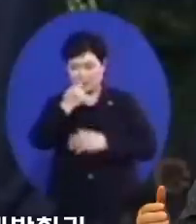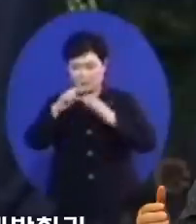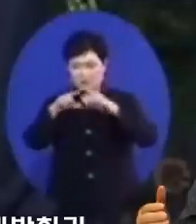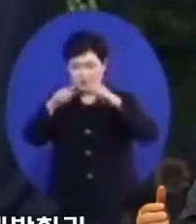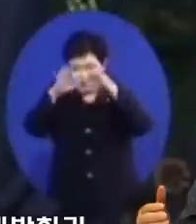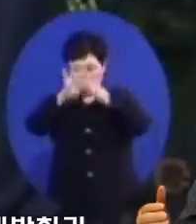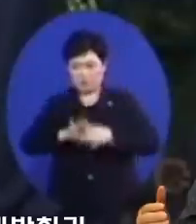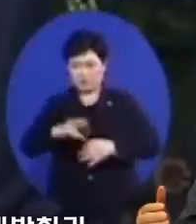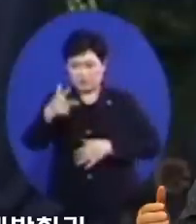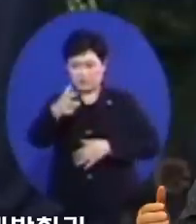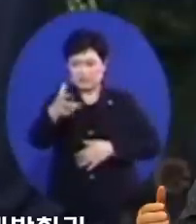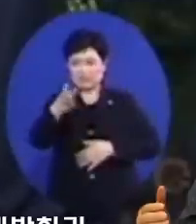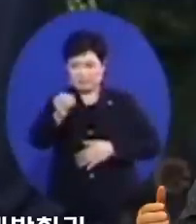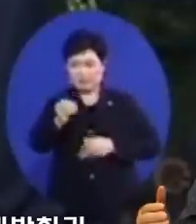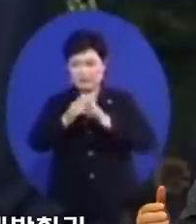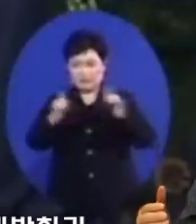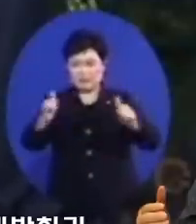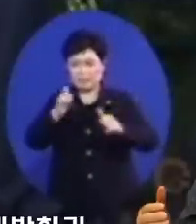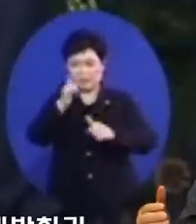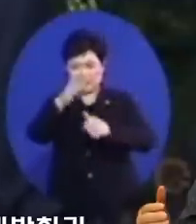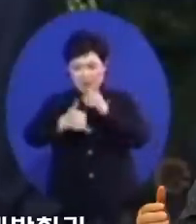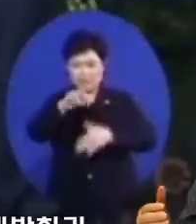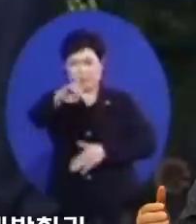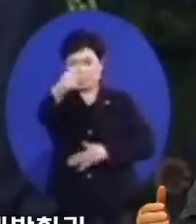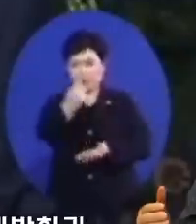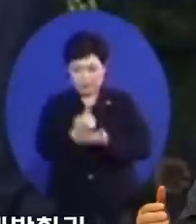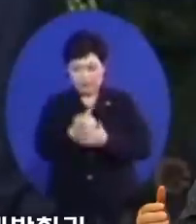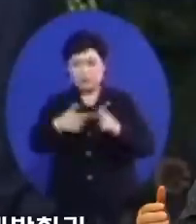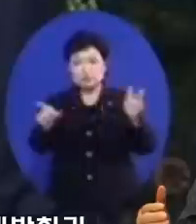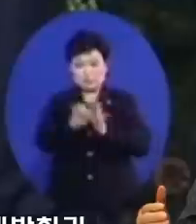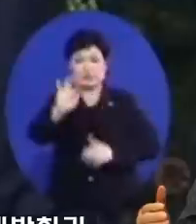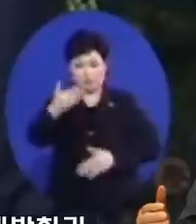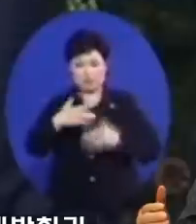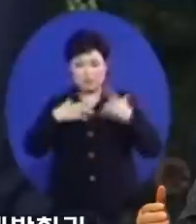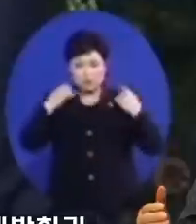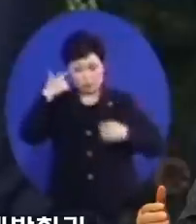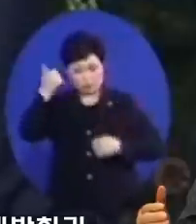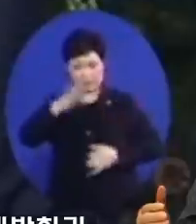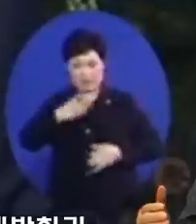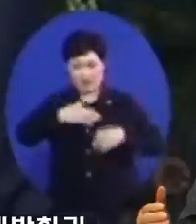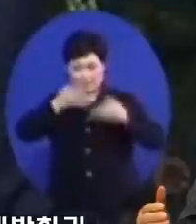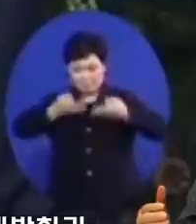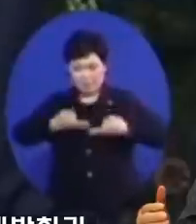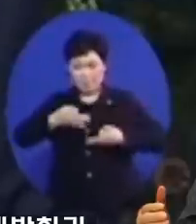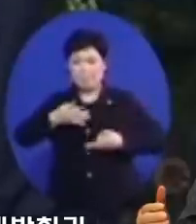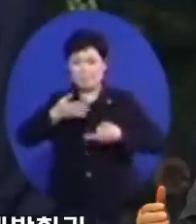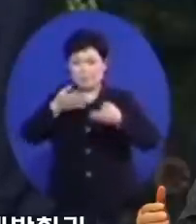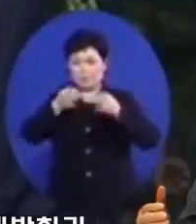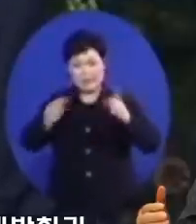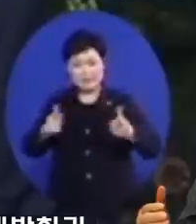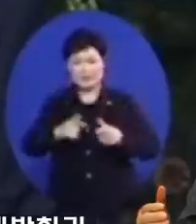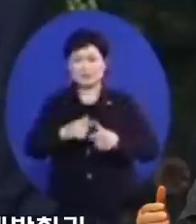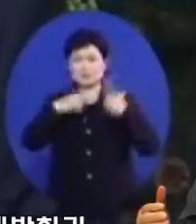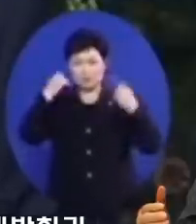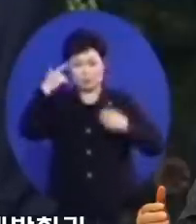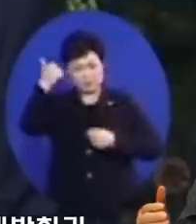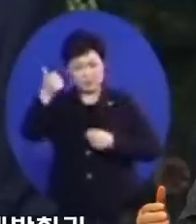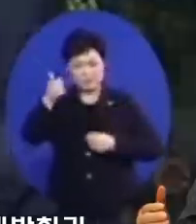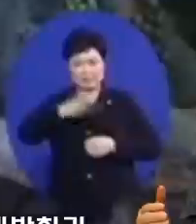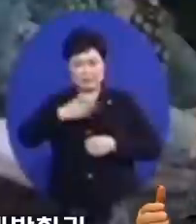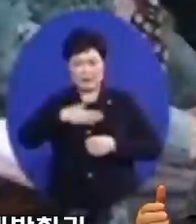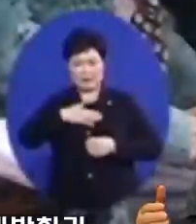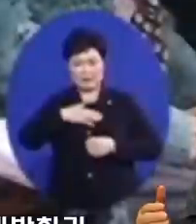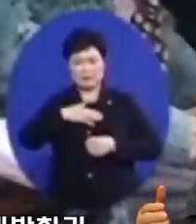명이 주께로 돌아오게 될 것이다. 그래서 하나님은 조용기 한 사람만 본 것이 아니라 조용기를 통한 70만